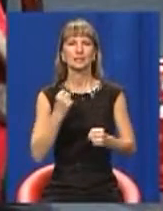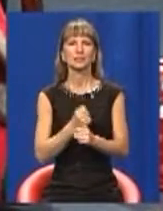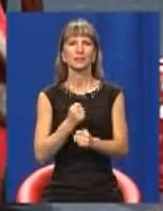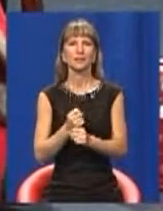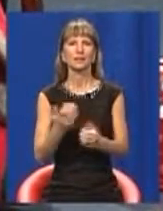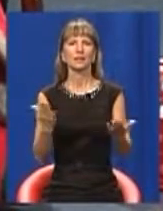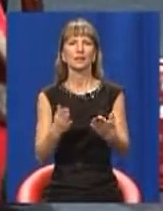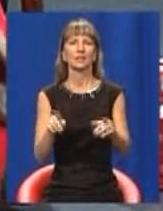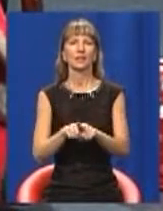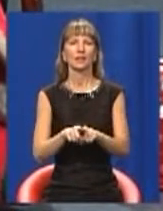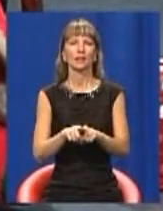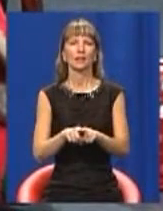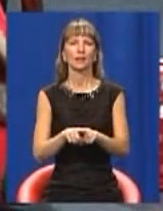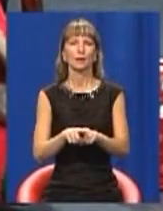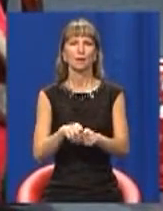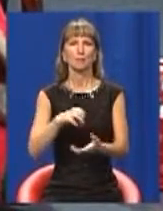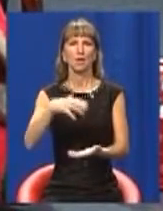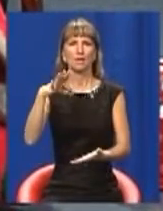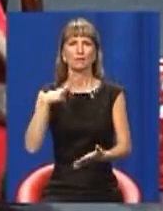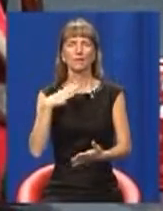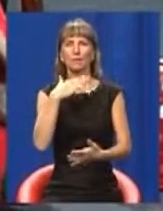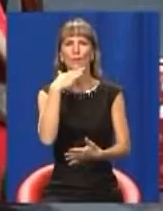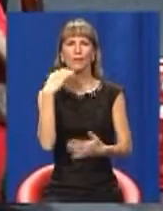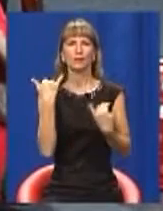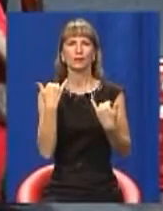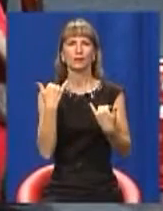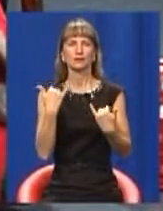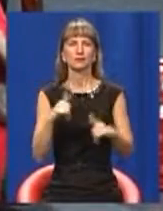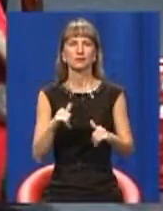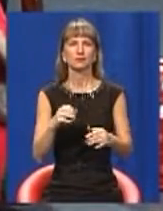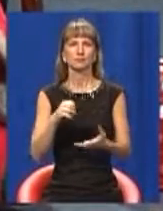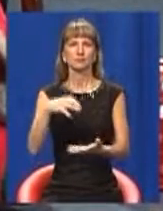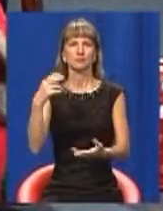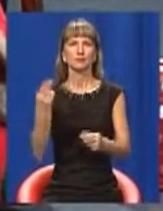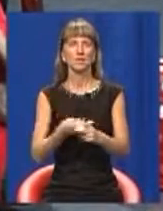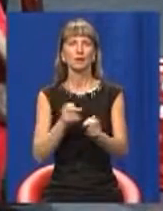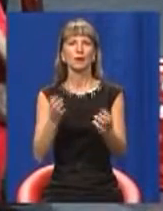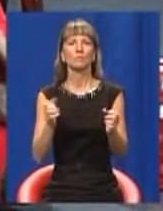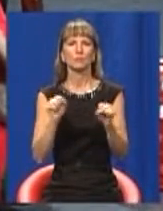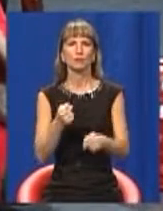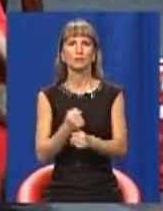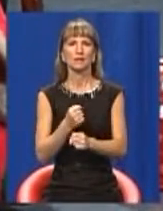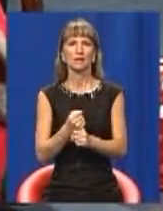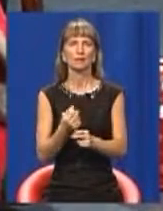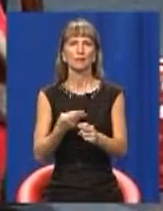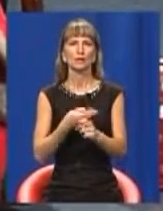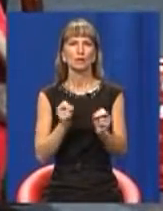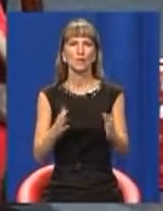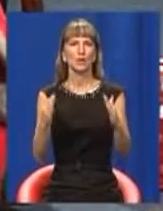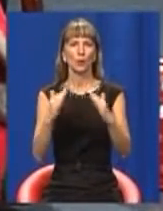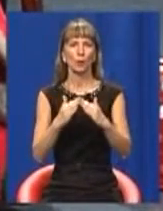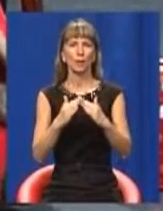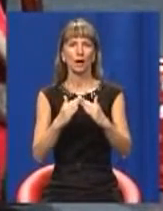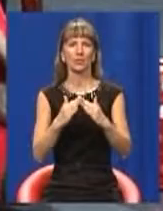робити, якісь такі пари відбувалися, тобто багато-багато диму, причому безпечного диму, якого можна зробити абсолютно безпечно, навіть в